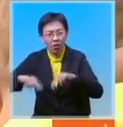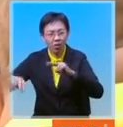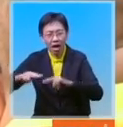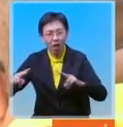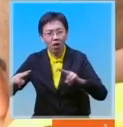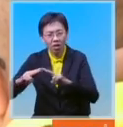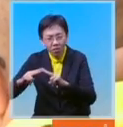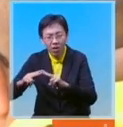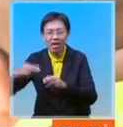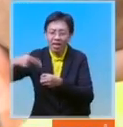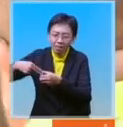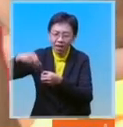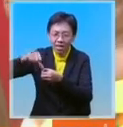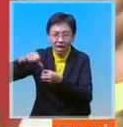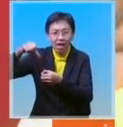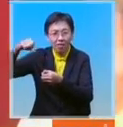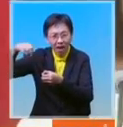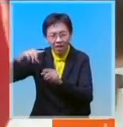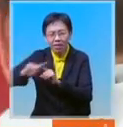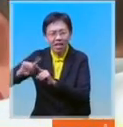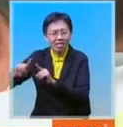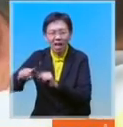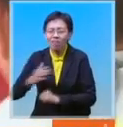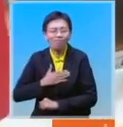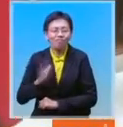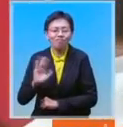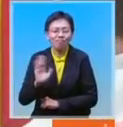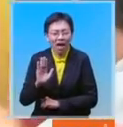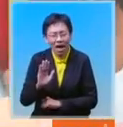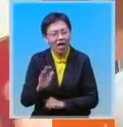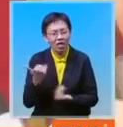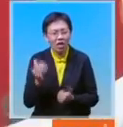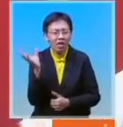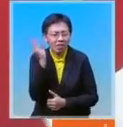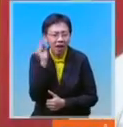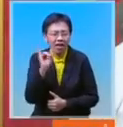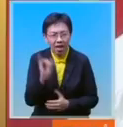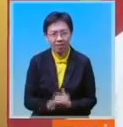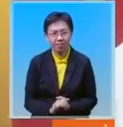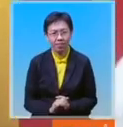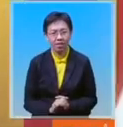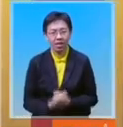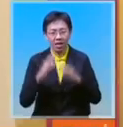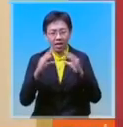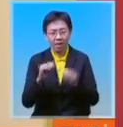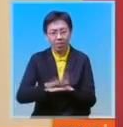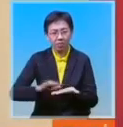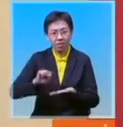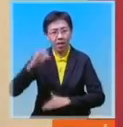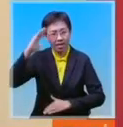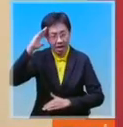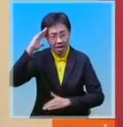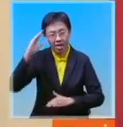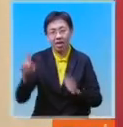ทรวงพลังงานโดยบอกเพียงแค่ว่ายังไม่ทราบนะคะขณะเดียวกันหลังการประชุมสภากลาโหมนัดสุดท้าย